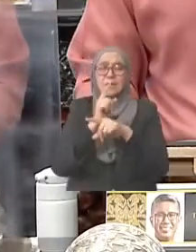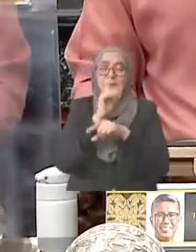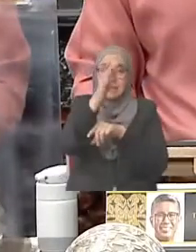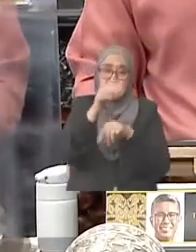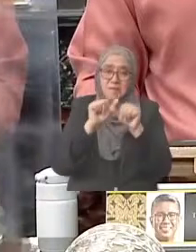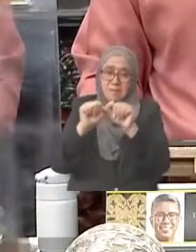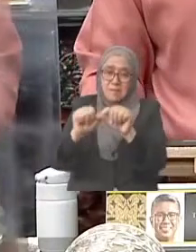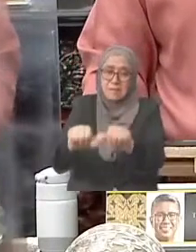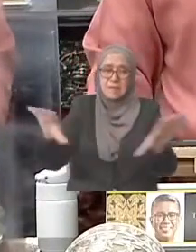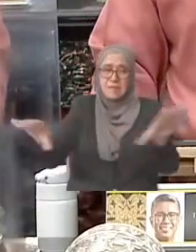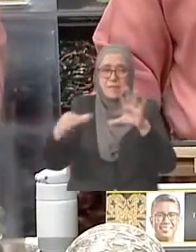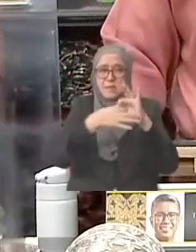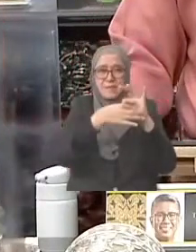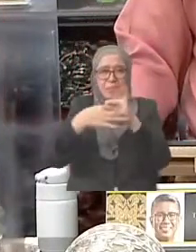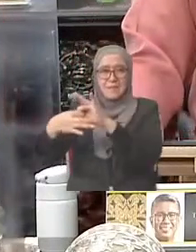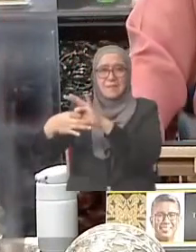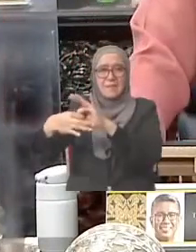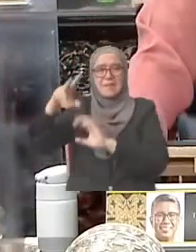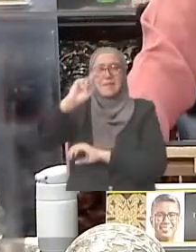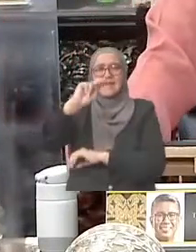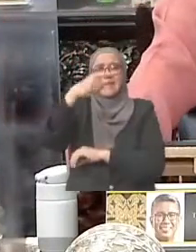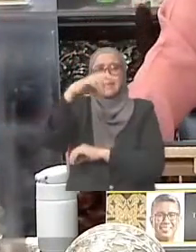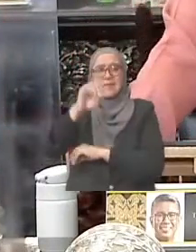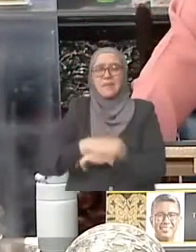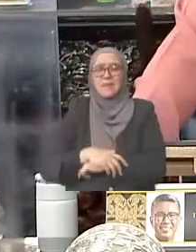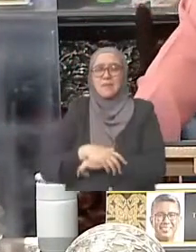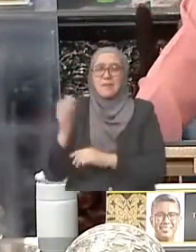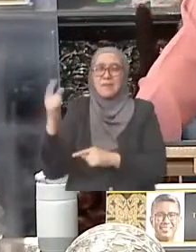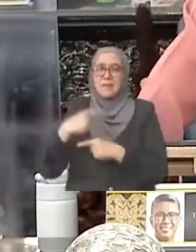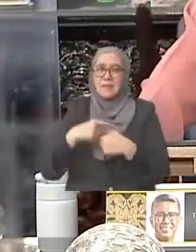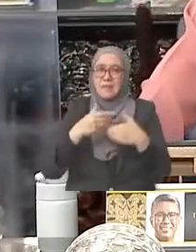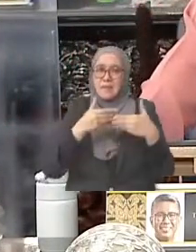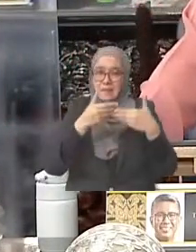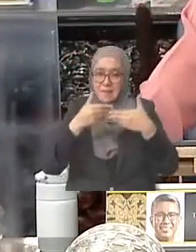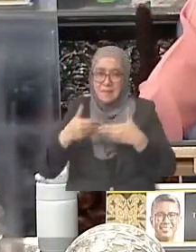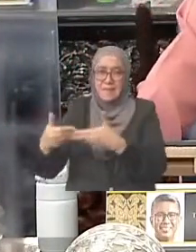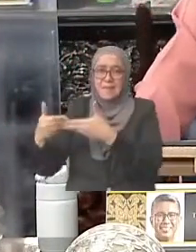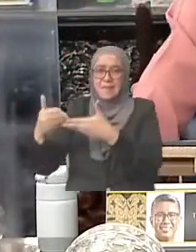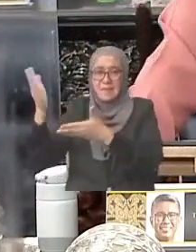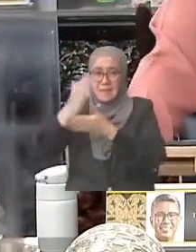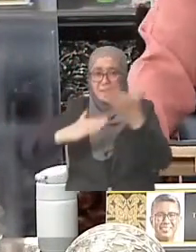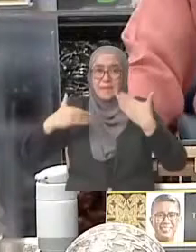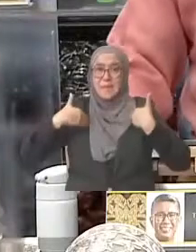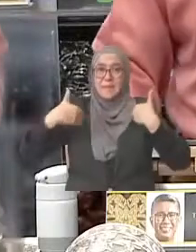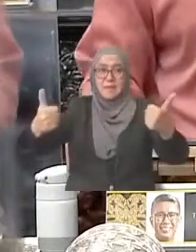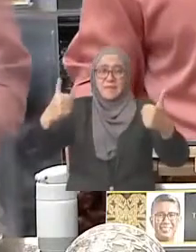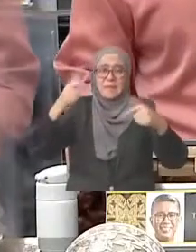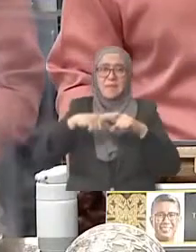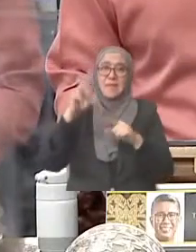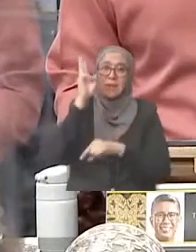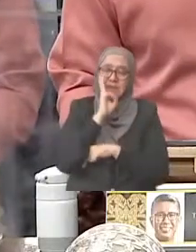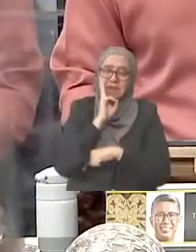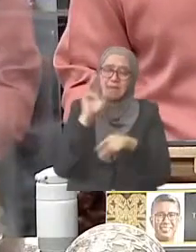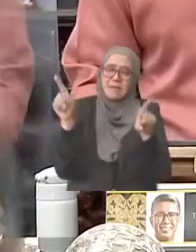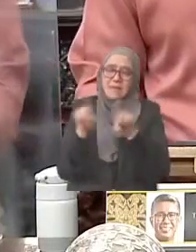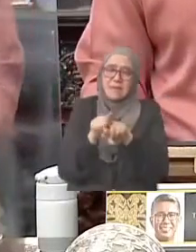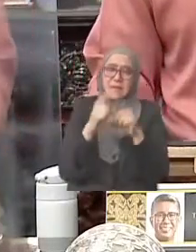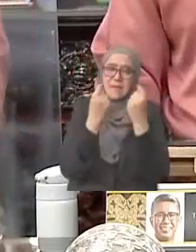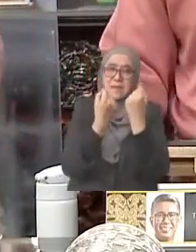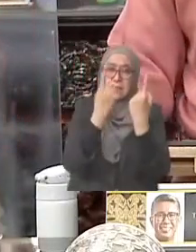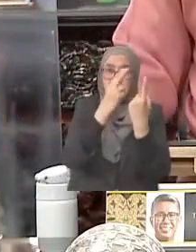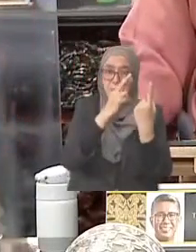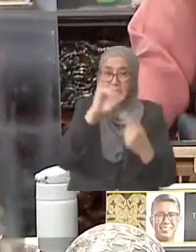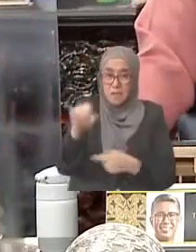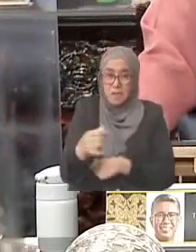pihak Hai selanjutnya berhubung segmen kesehatan wanita juga sejumlah lebih sebelah juta Ringgit